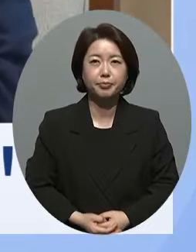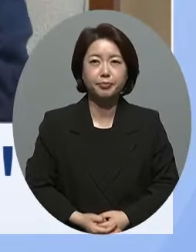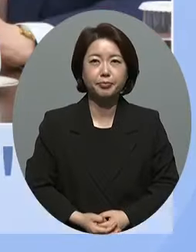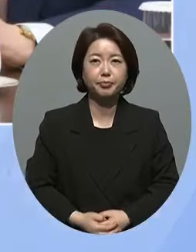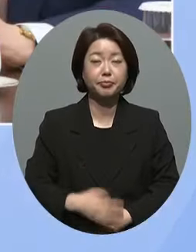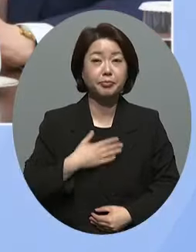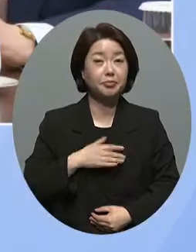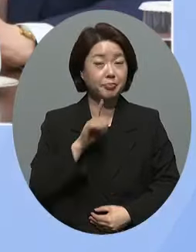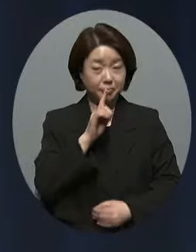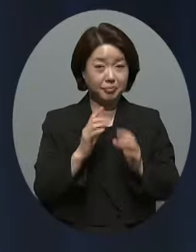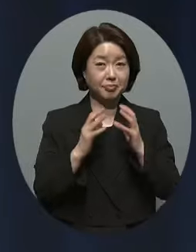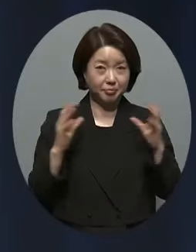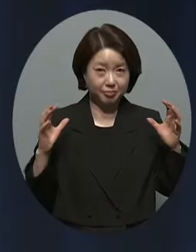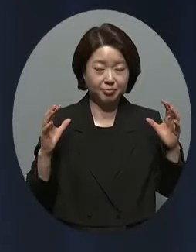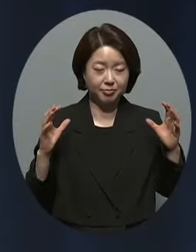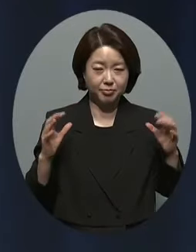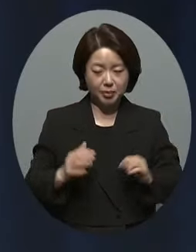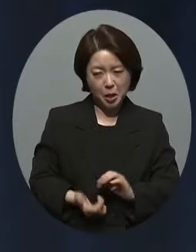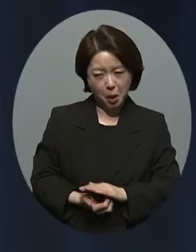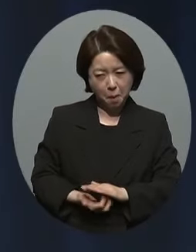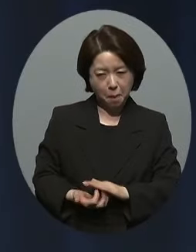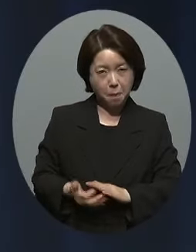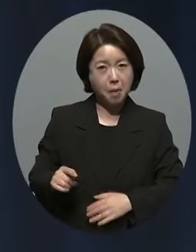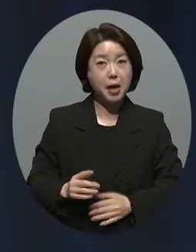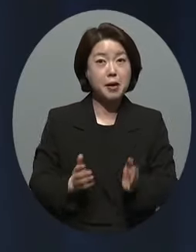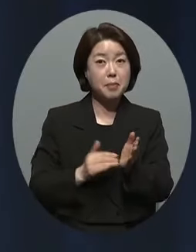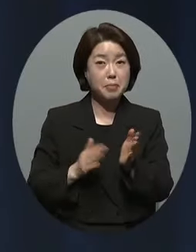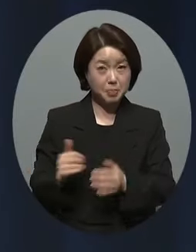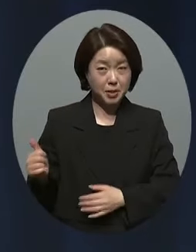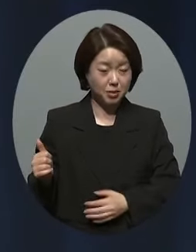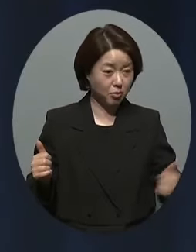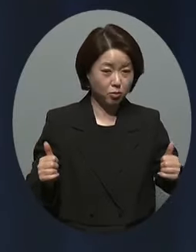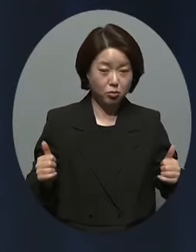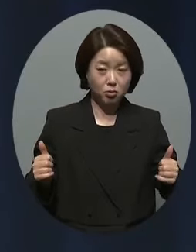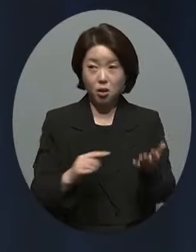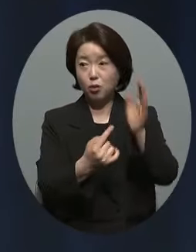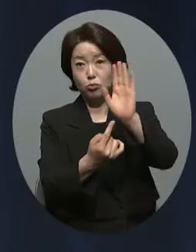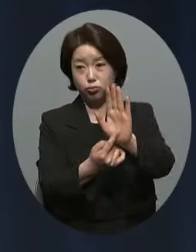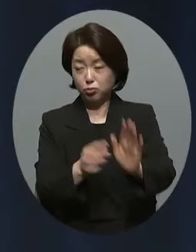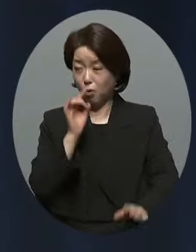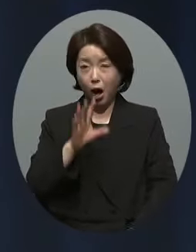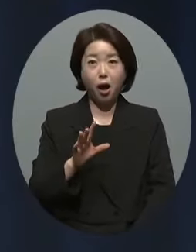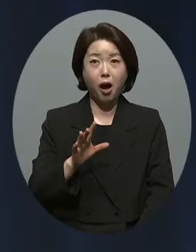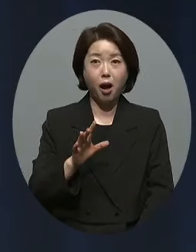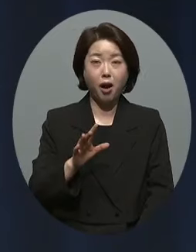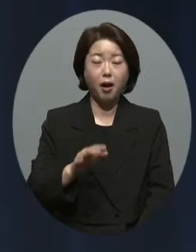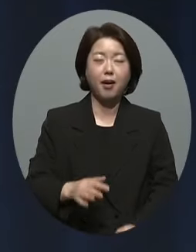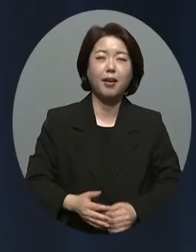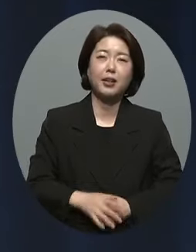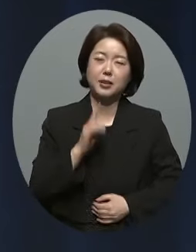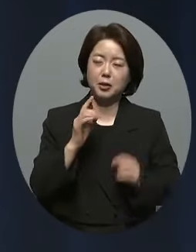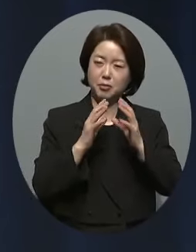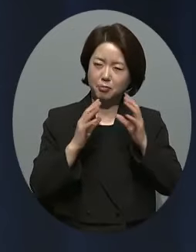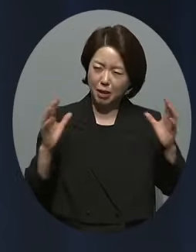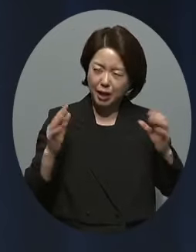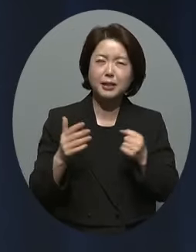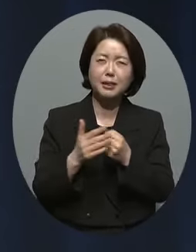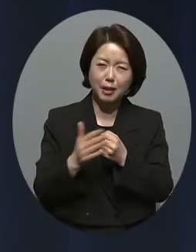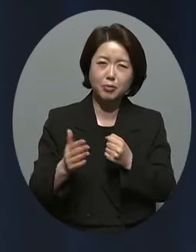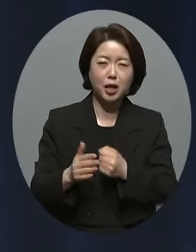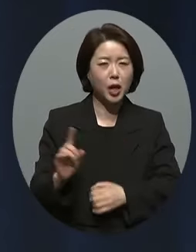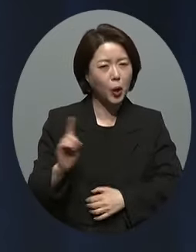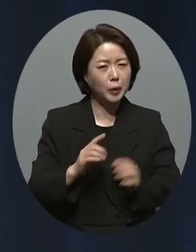그니까이 논란이이 물밑이었고 비선이라 그러면 그렇게 드러내놓고 나오기도 참 어려운 일이잖아요 그니까 좀 논란이 있어서이 부분이